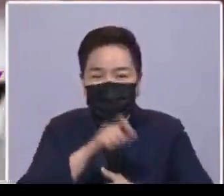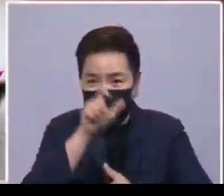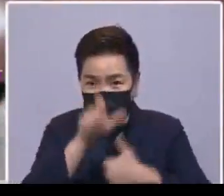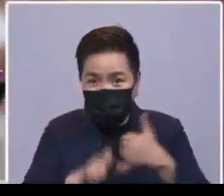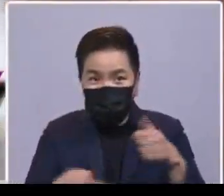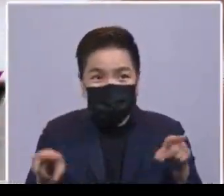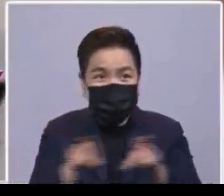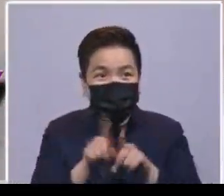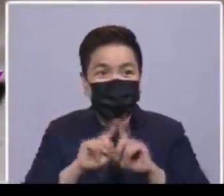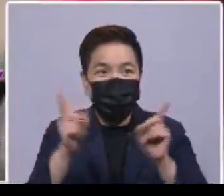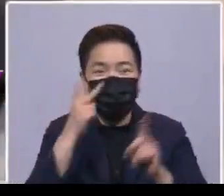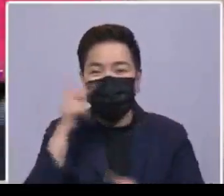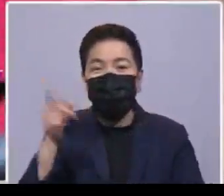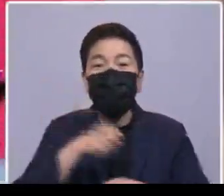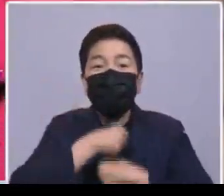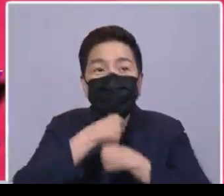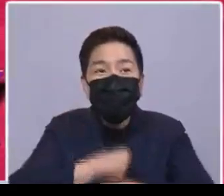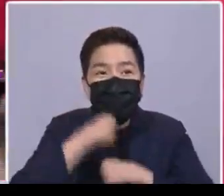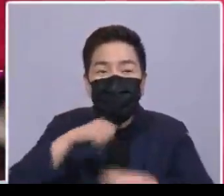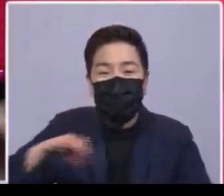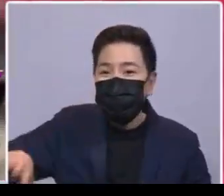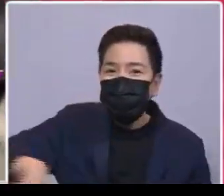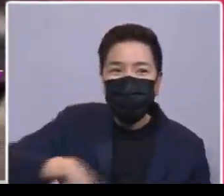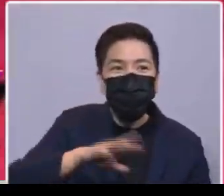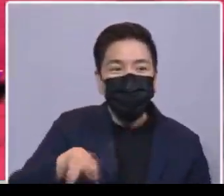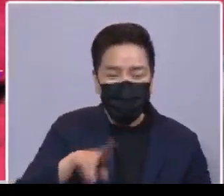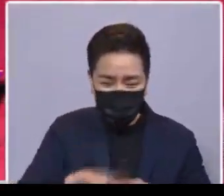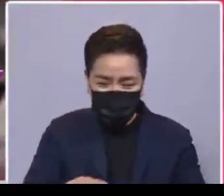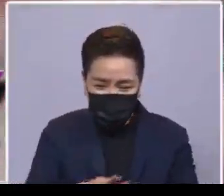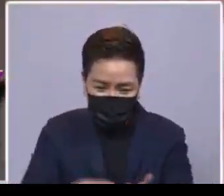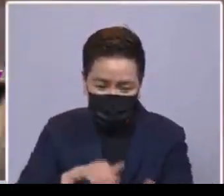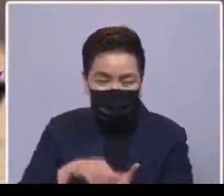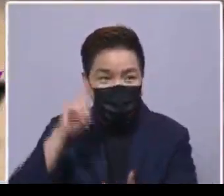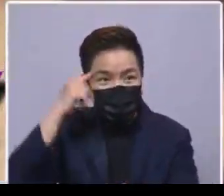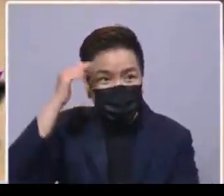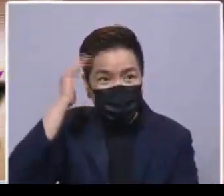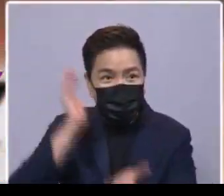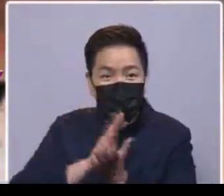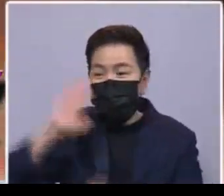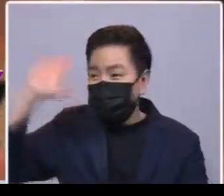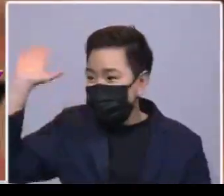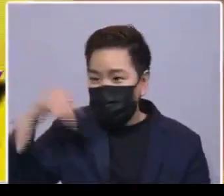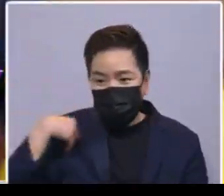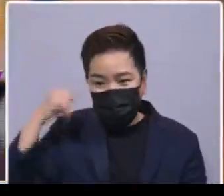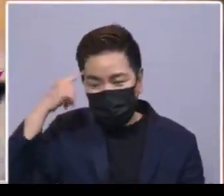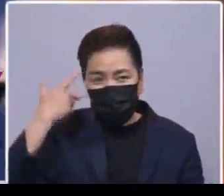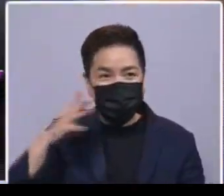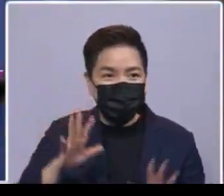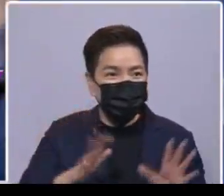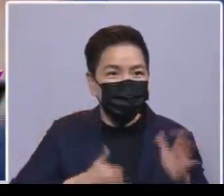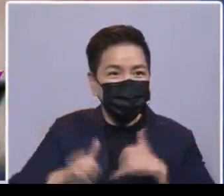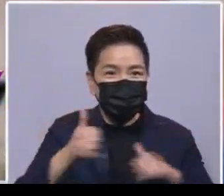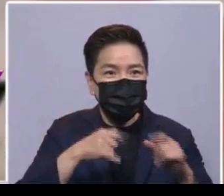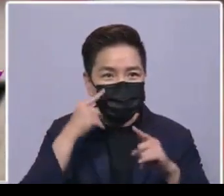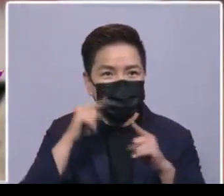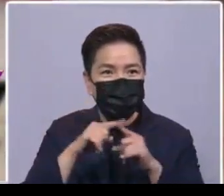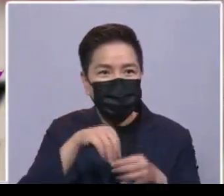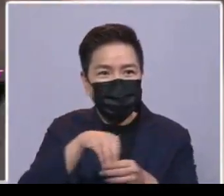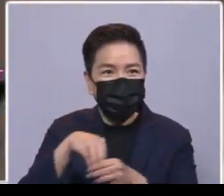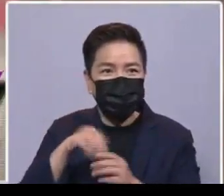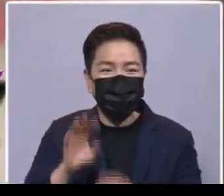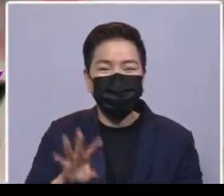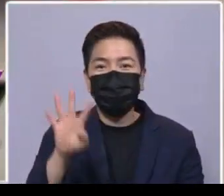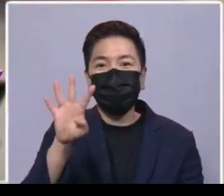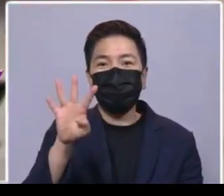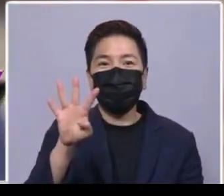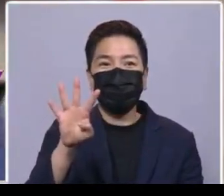ต่างออกไปค่ะผู้สูงอายุทั้งหมดนั่งเล่นไพ่กันอยู่ไม่รู้หรอกว่าตำรวจวิ่งเข้ามาจากป่าข้างบ้านลบในบ้านอยู่กัน4คน